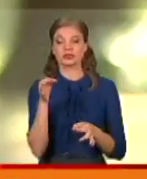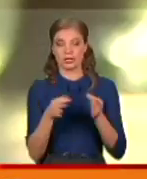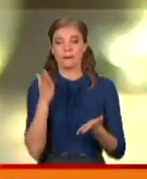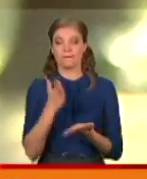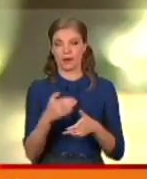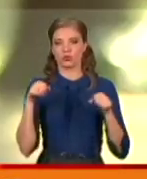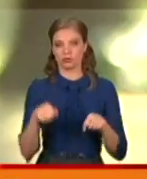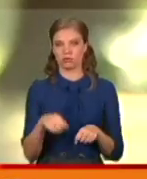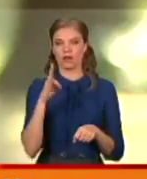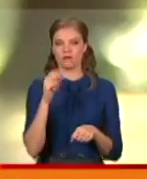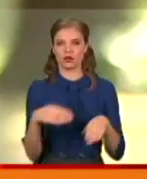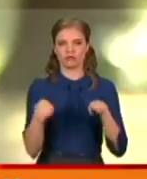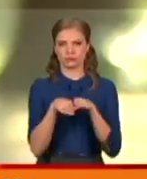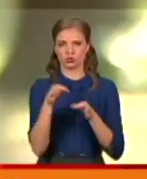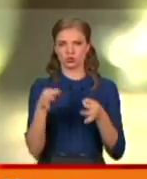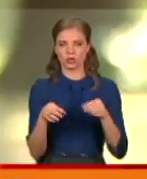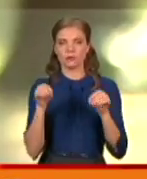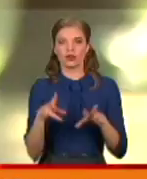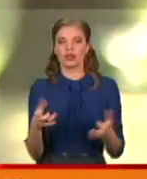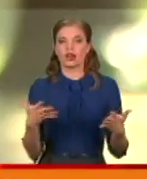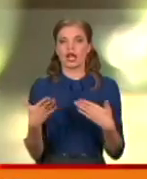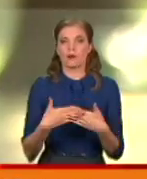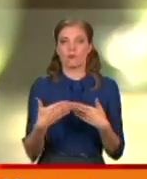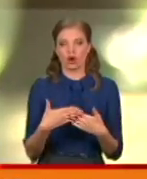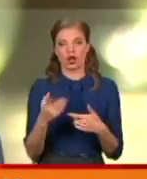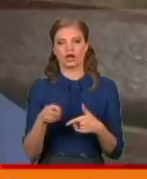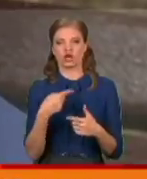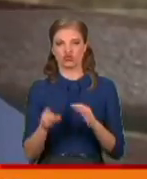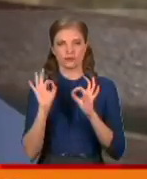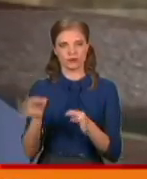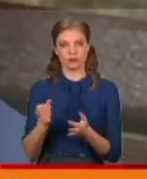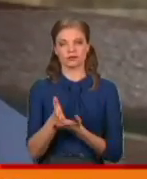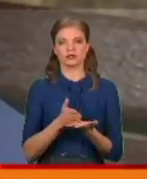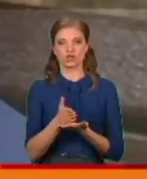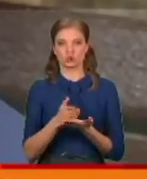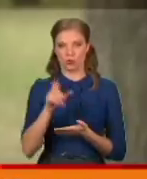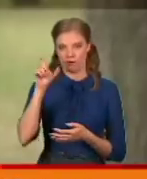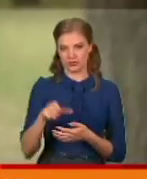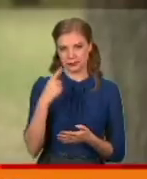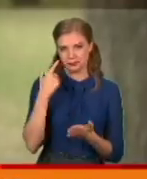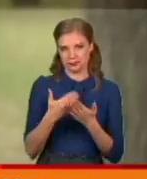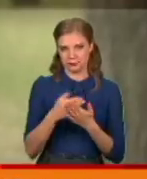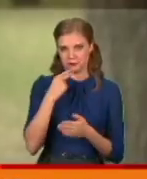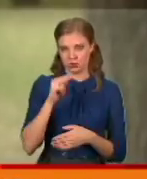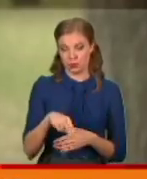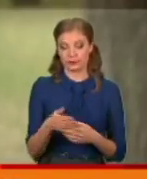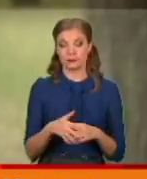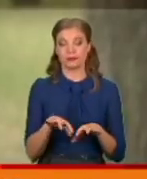право нарівно з суддею вирішувати, на яке покарання чи виправдання заслуговує підозрюваний. Влада